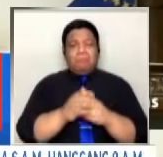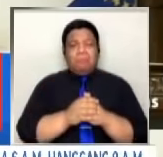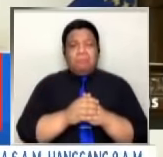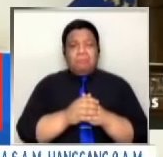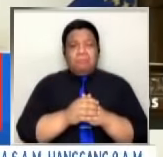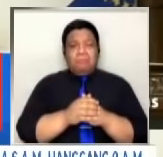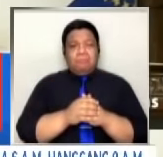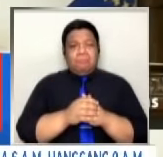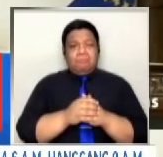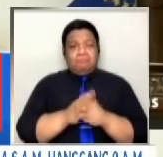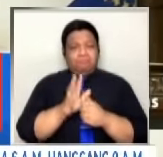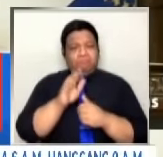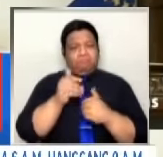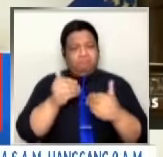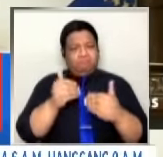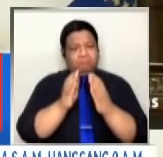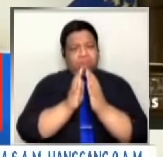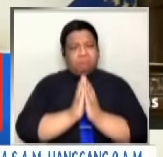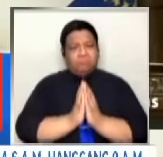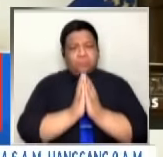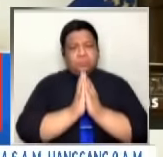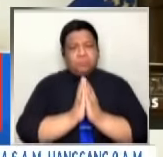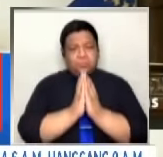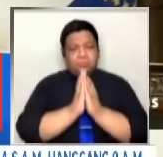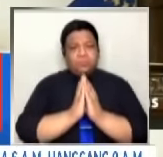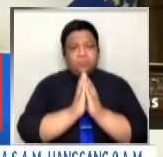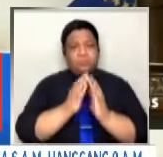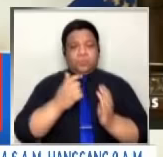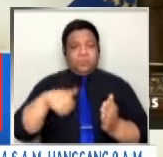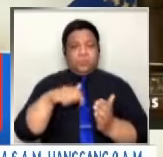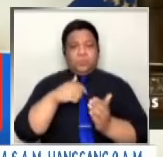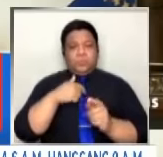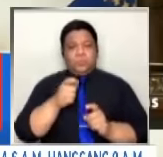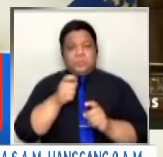magdasal lang kayo, we will give you the